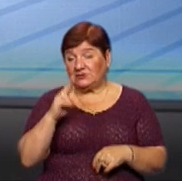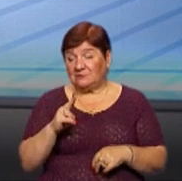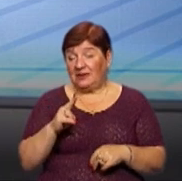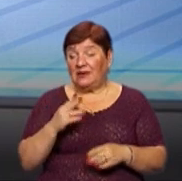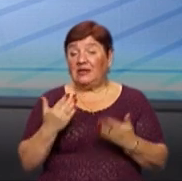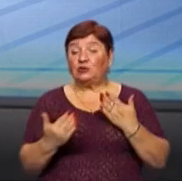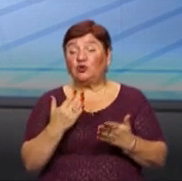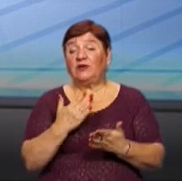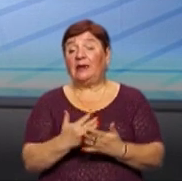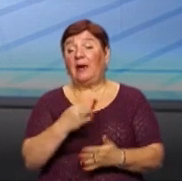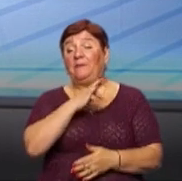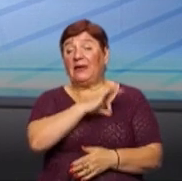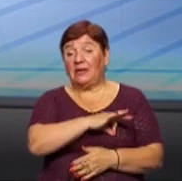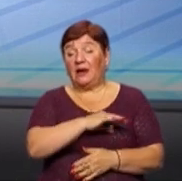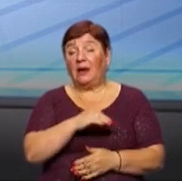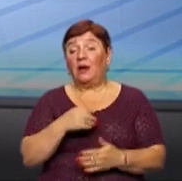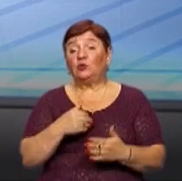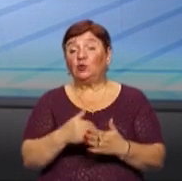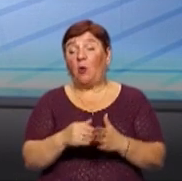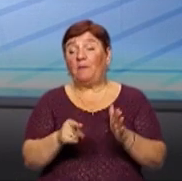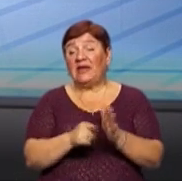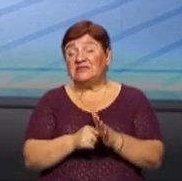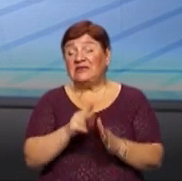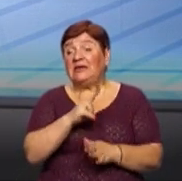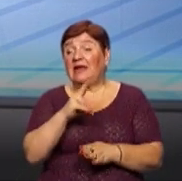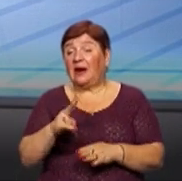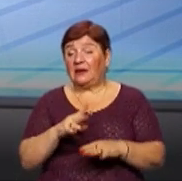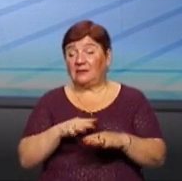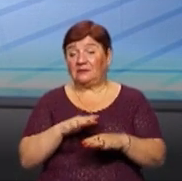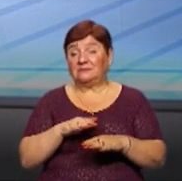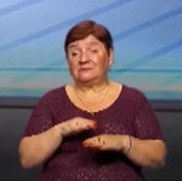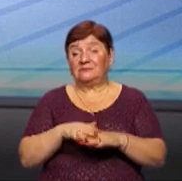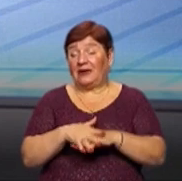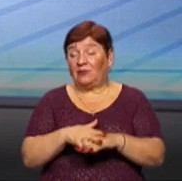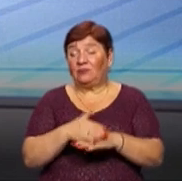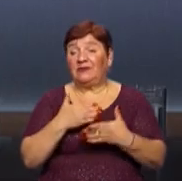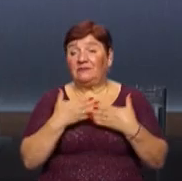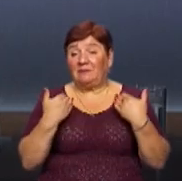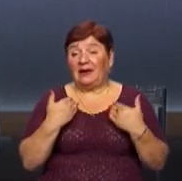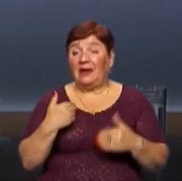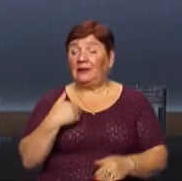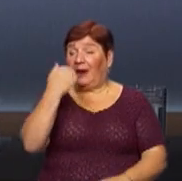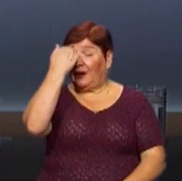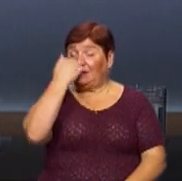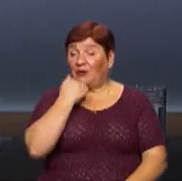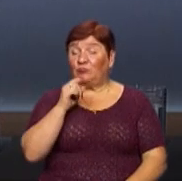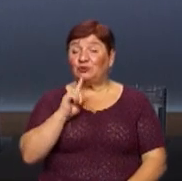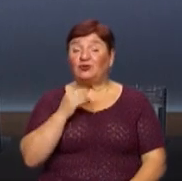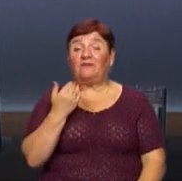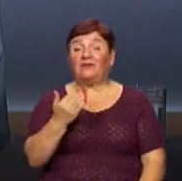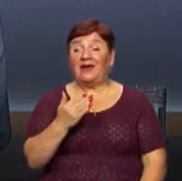пільгами має. А до пенсії ніякі доплати, ніякі перерахунки не здійснюються. Я дякую вам, пані Анастасія, за те, що